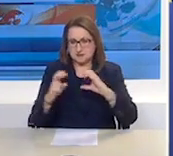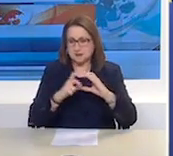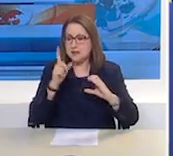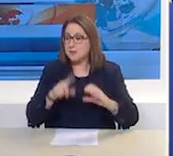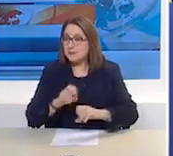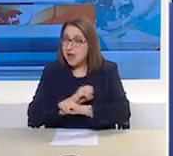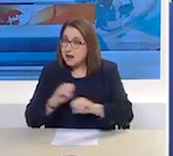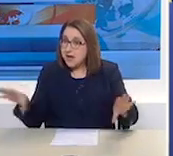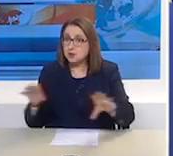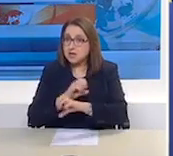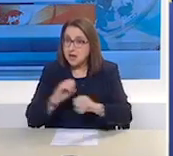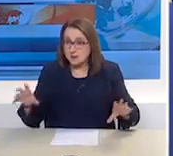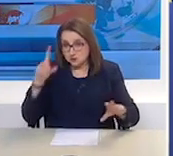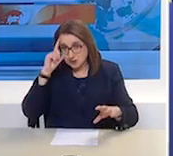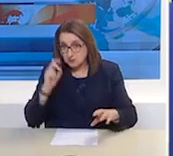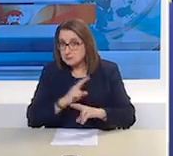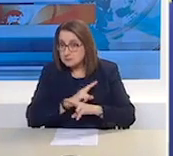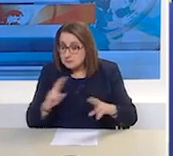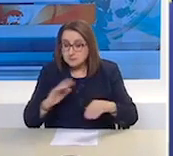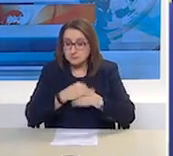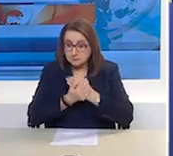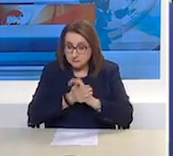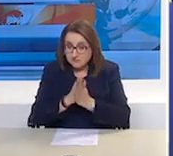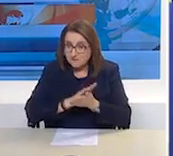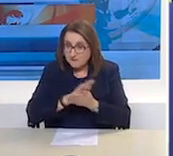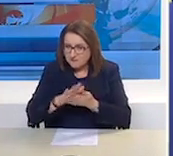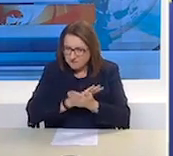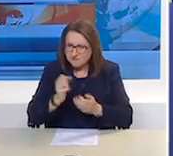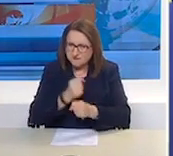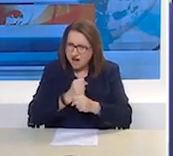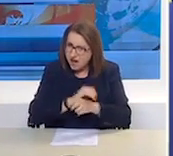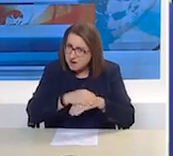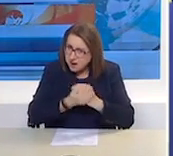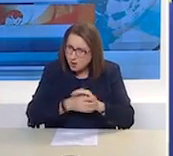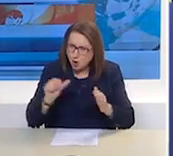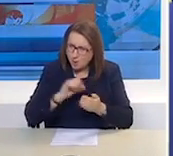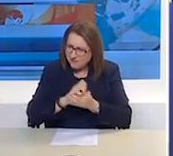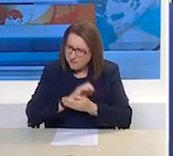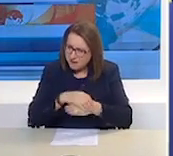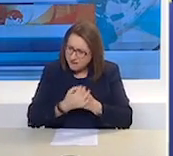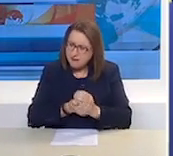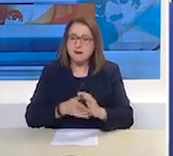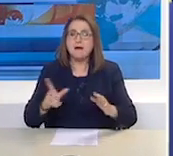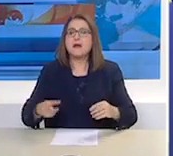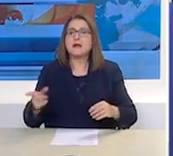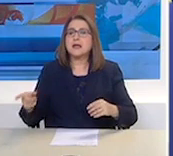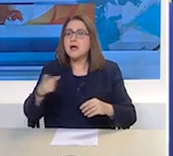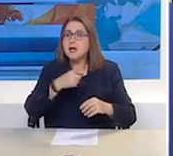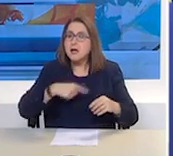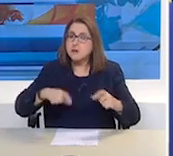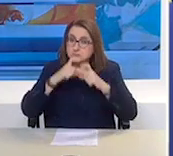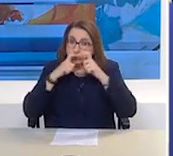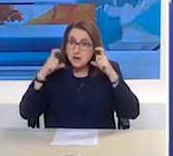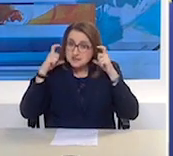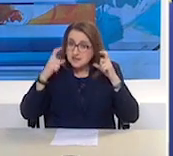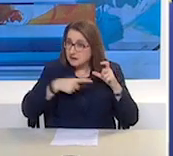τους επιβάτες για τους κανόνες υγιεινής και τα μέτρα προσωρινής προστασίας, να εφοδιάζουν το προσωπικό με τα απαραίτητα μέσα ατομικής